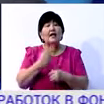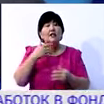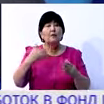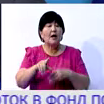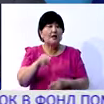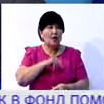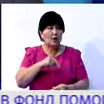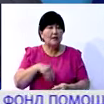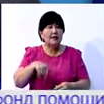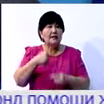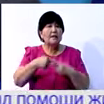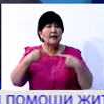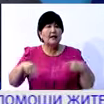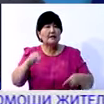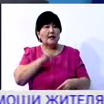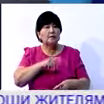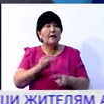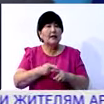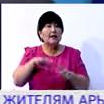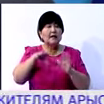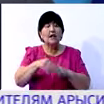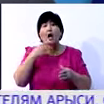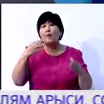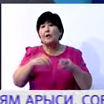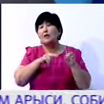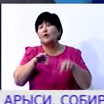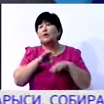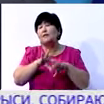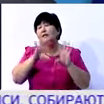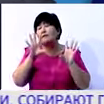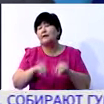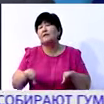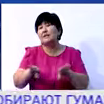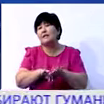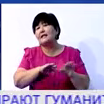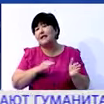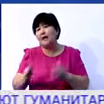Они работают в самых разных сферах. Это значит, что партийный контроль ведется повсеместно.